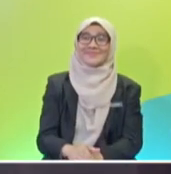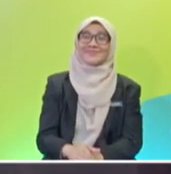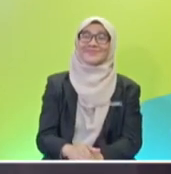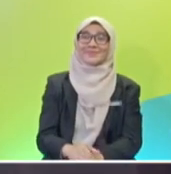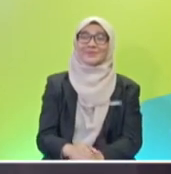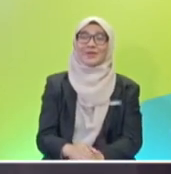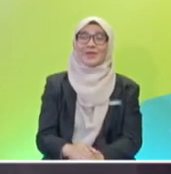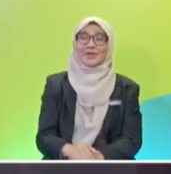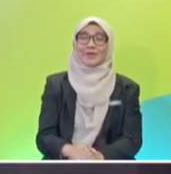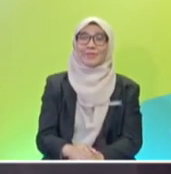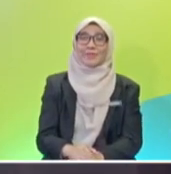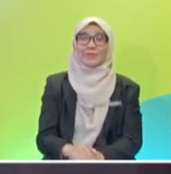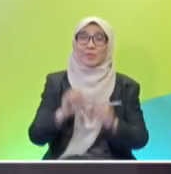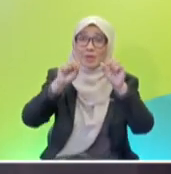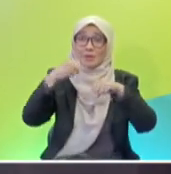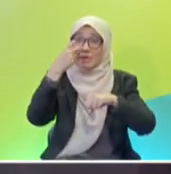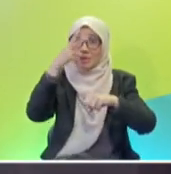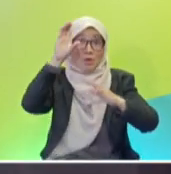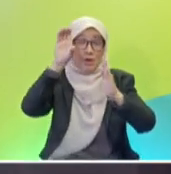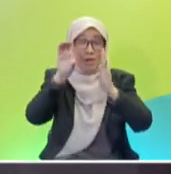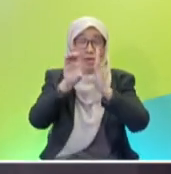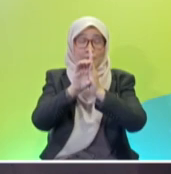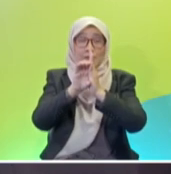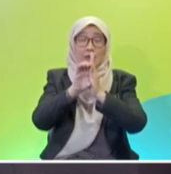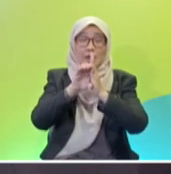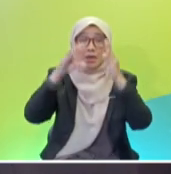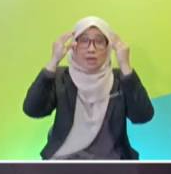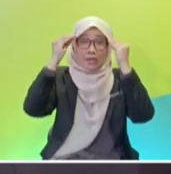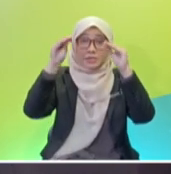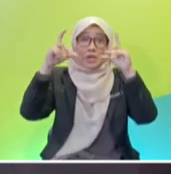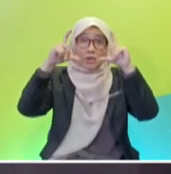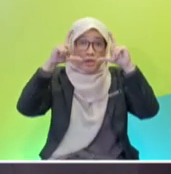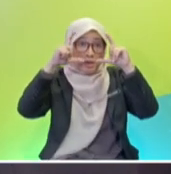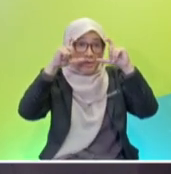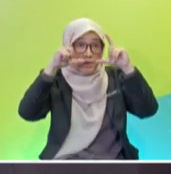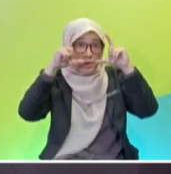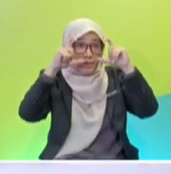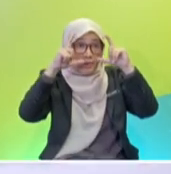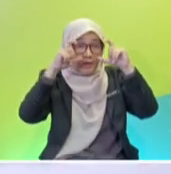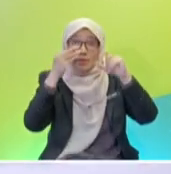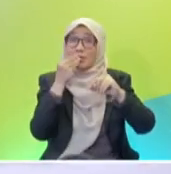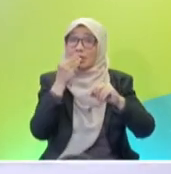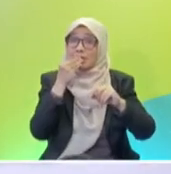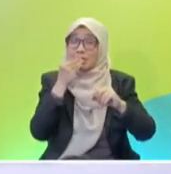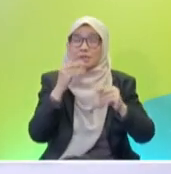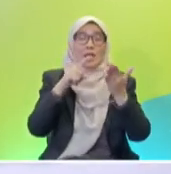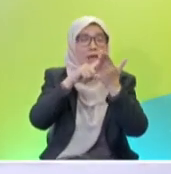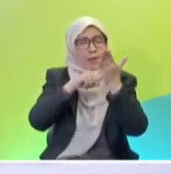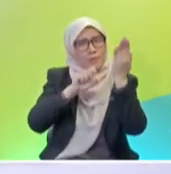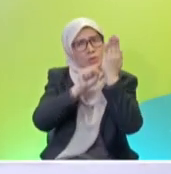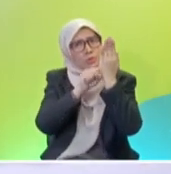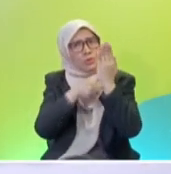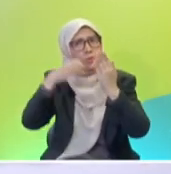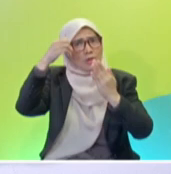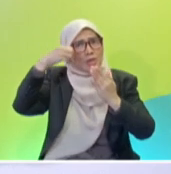seterusnya. Nampak tak gambar cikgu mengambil foto makanan? Okey. Yeah. Apa sumber cahaya yang